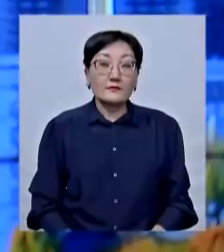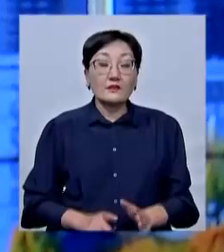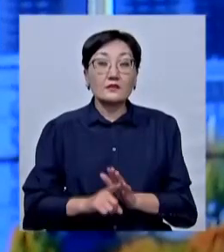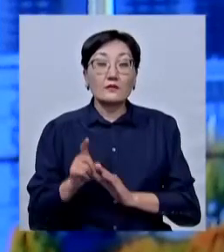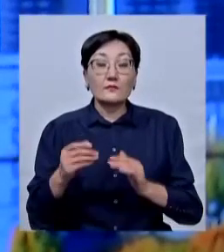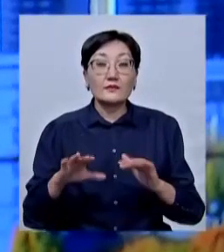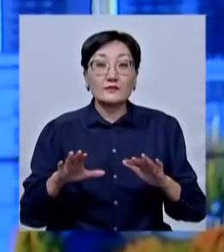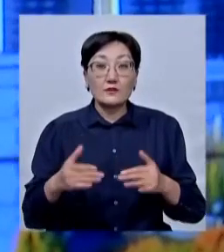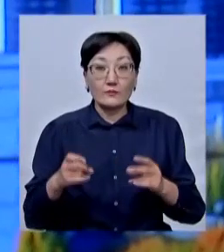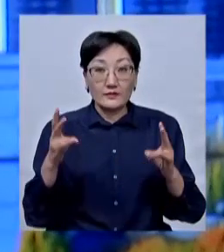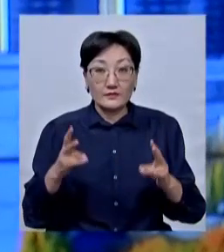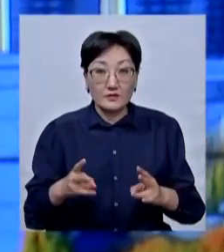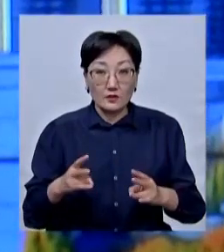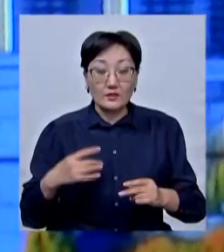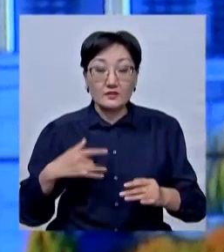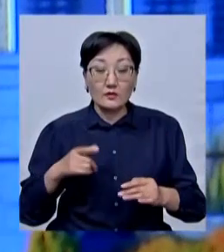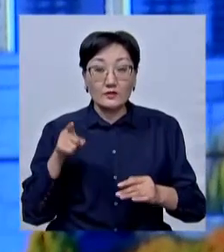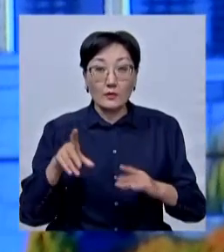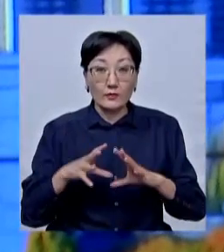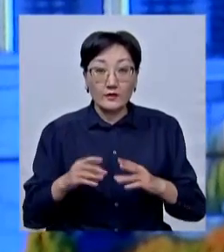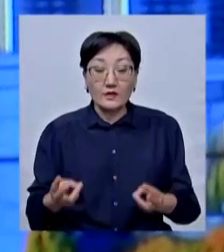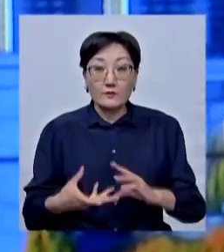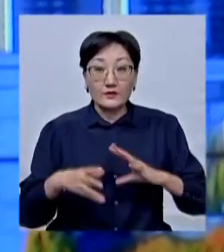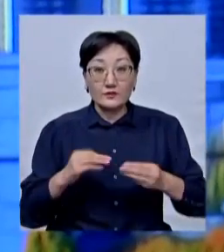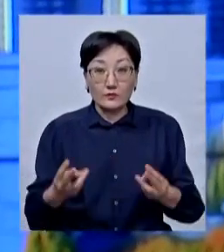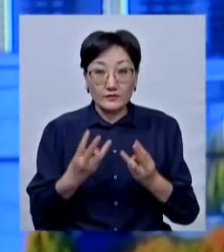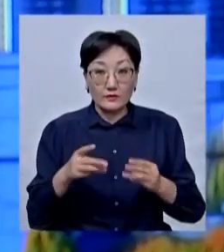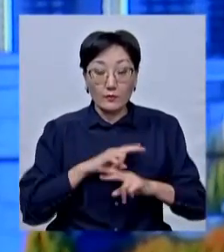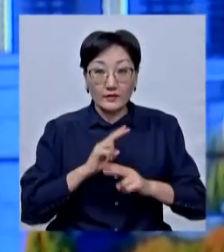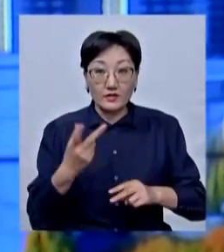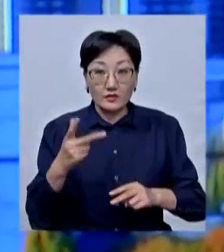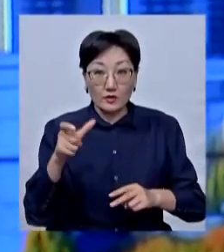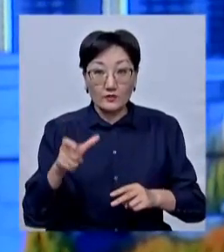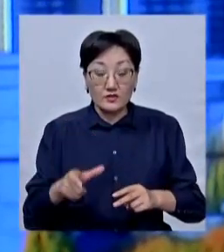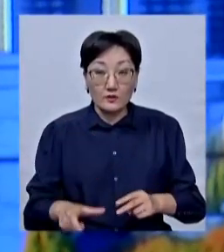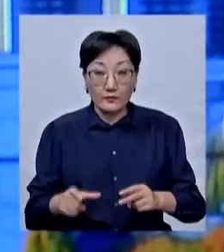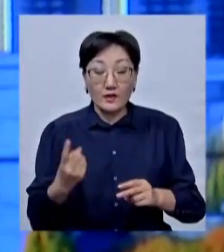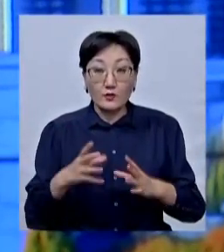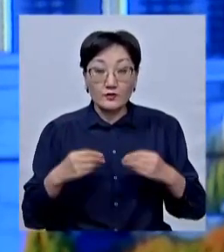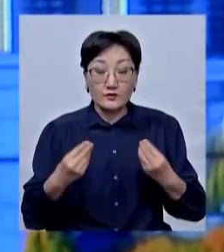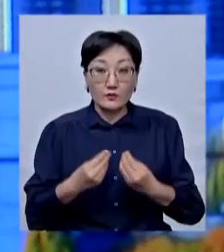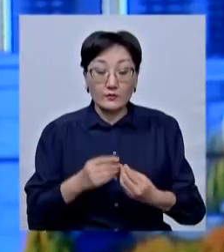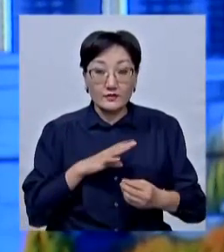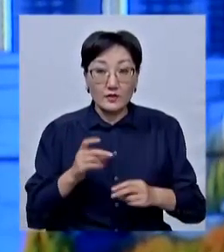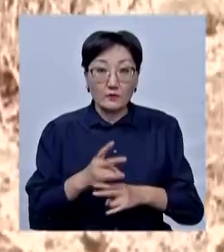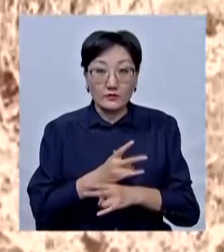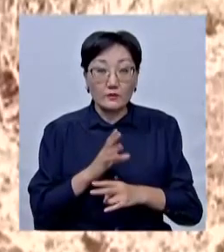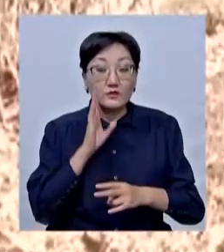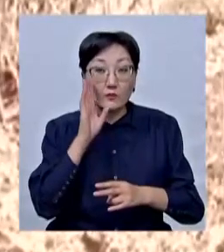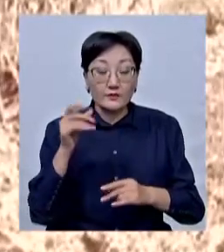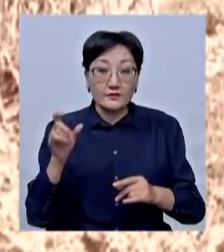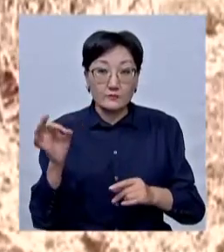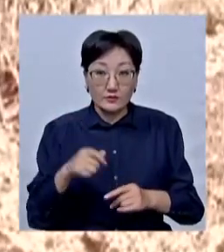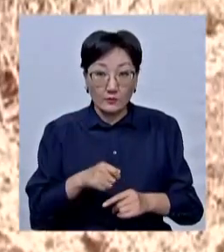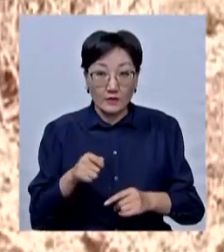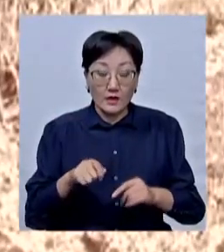Начинаем выпуск с трагедии в Таразе. Там в результате пожара погибли трое членов одной семьи. Инцидент произошел этим утром. В момент